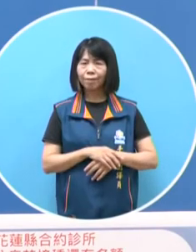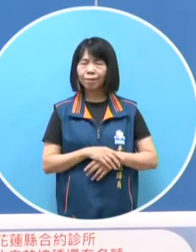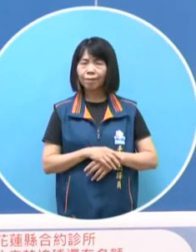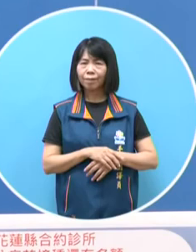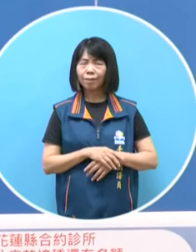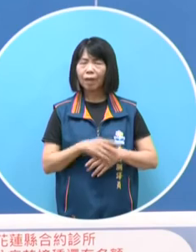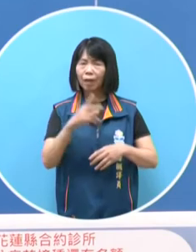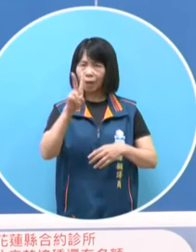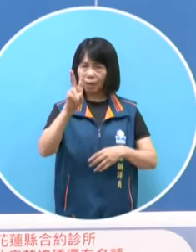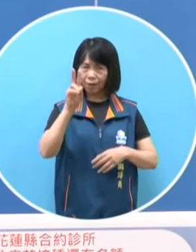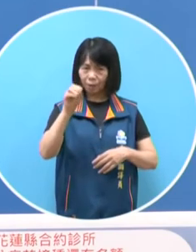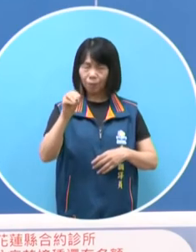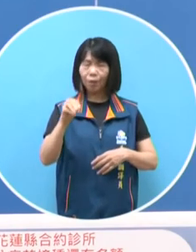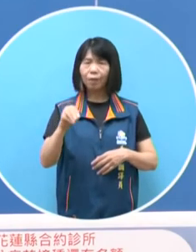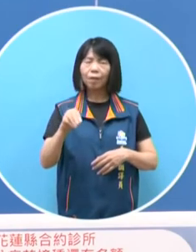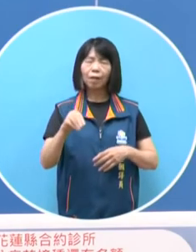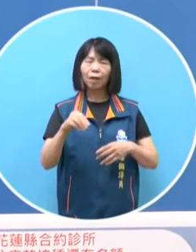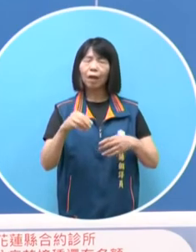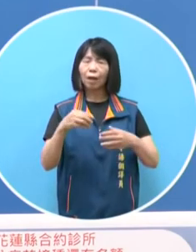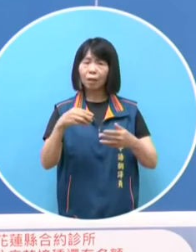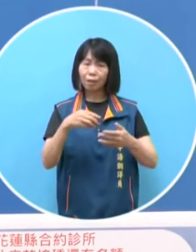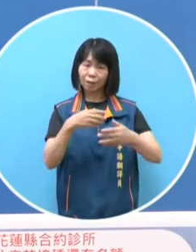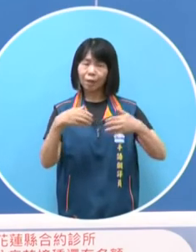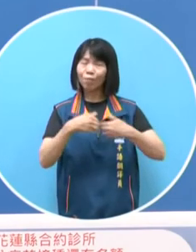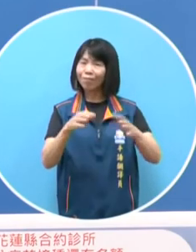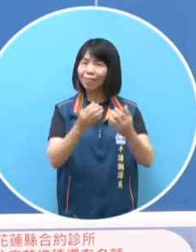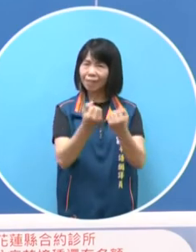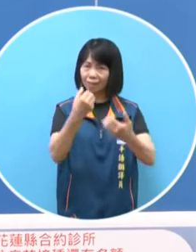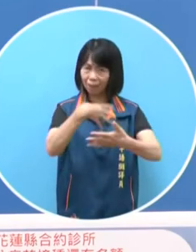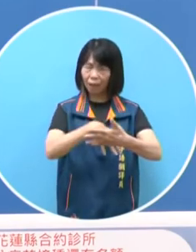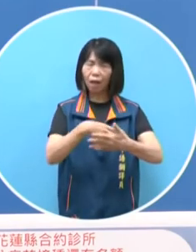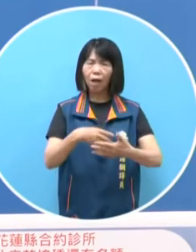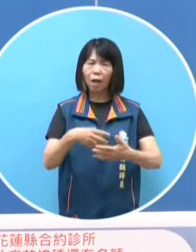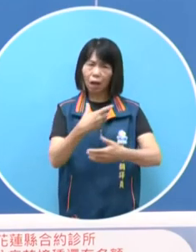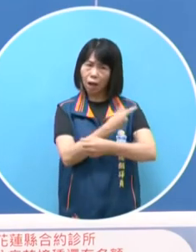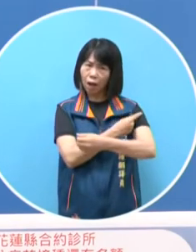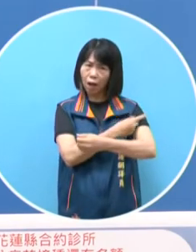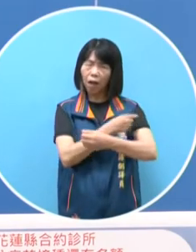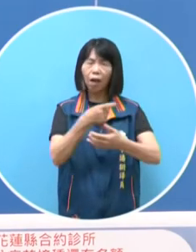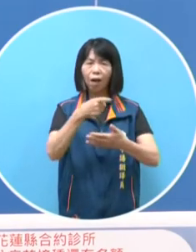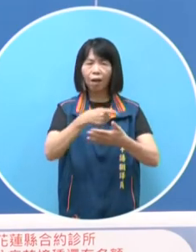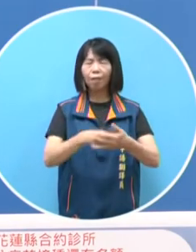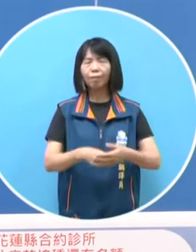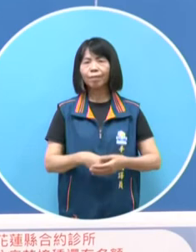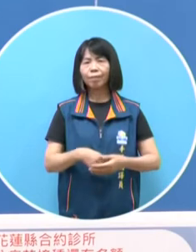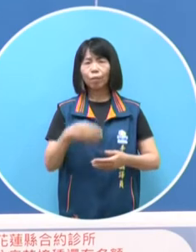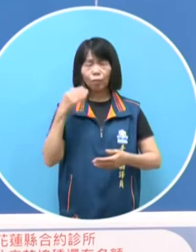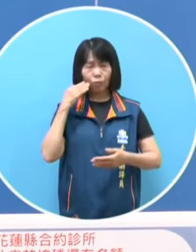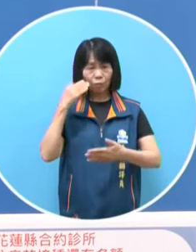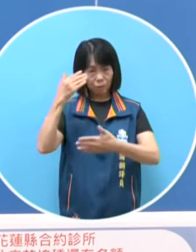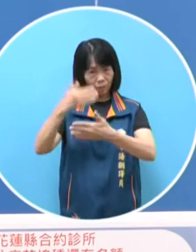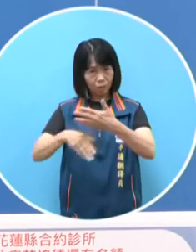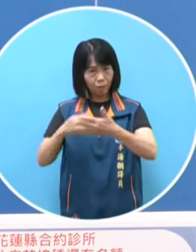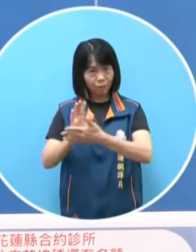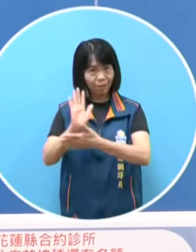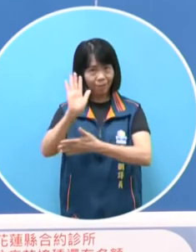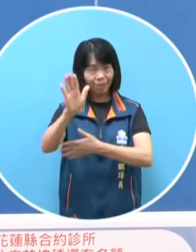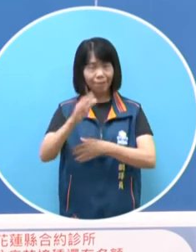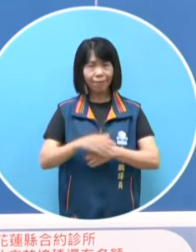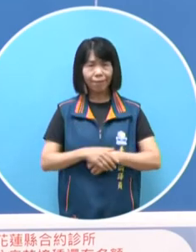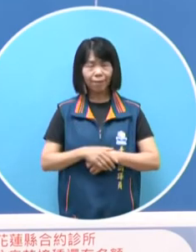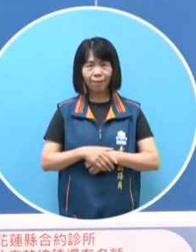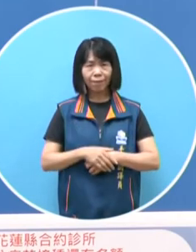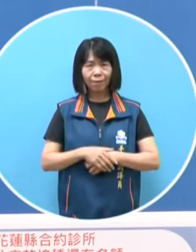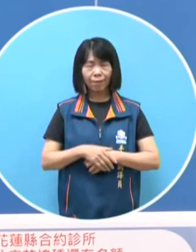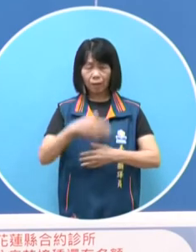掉20000剂的莫德纳疫苗哈。那如果把这20000剂的莫德纳疫苗扣除之后呢，我想整